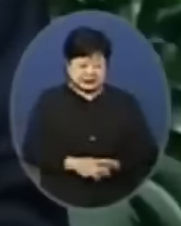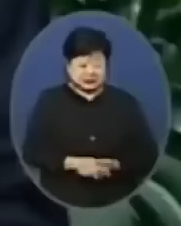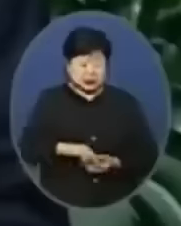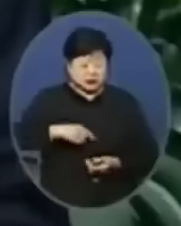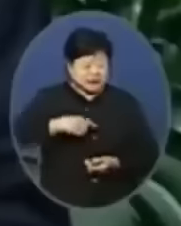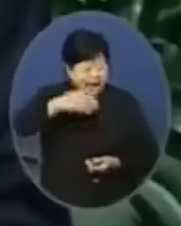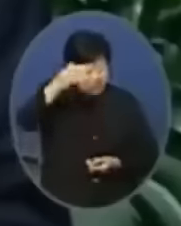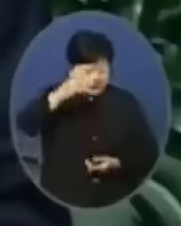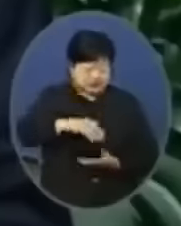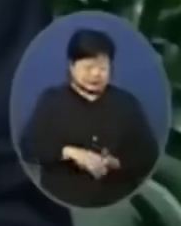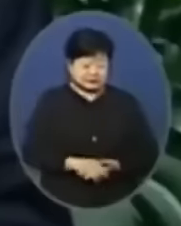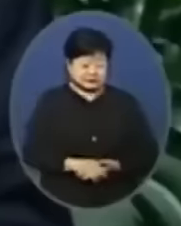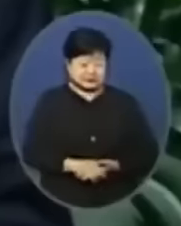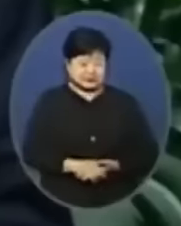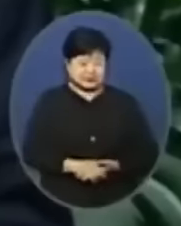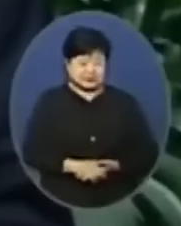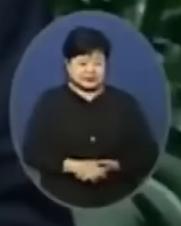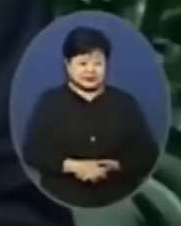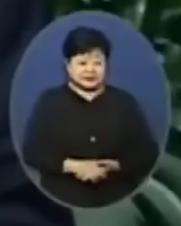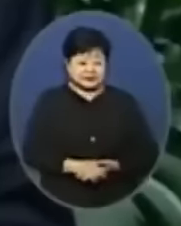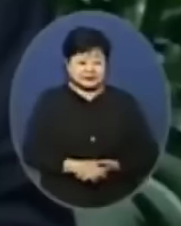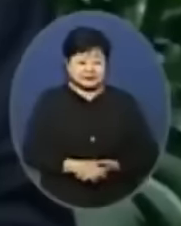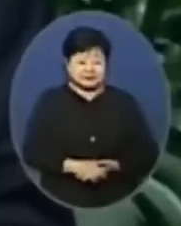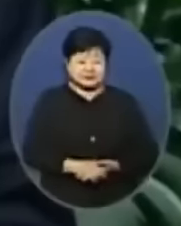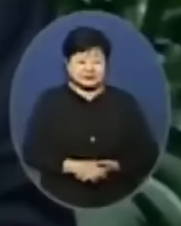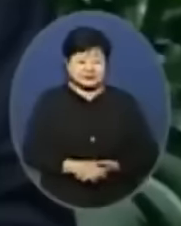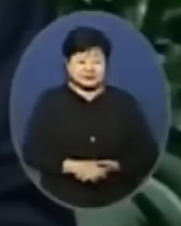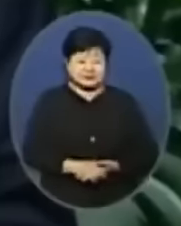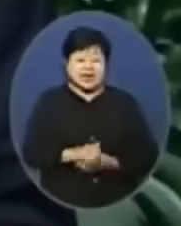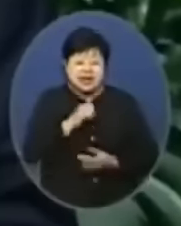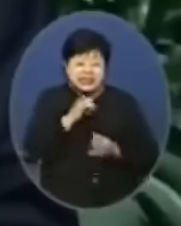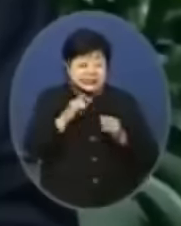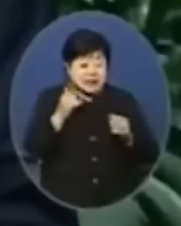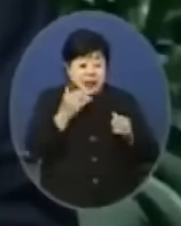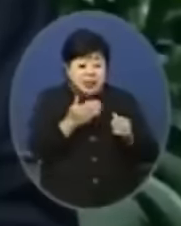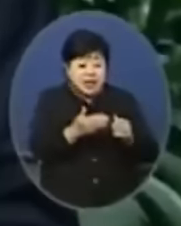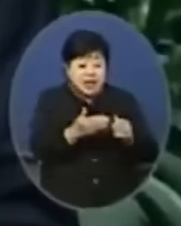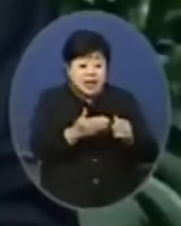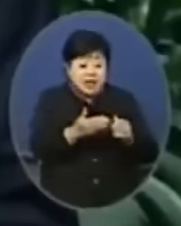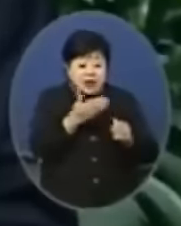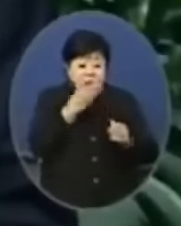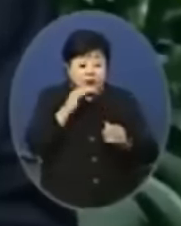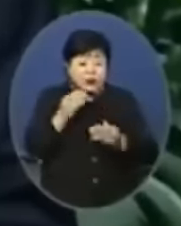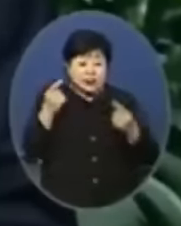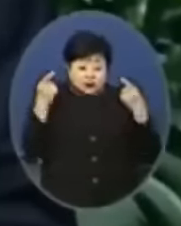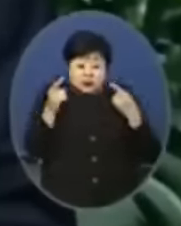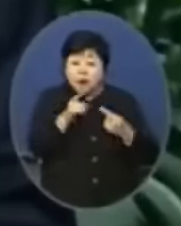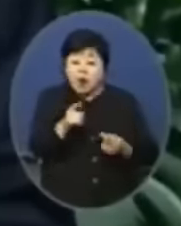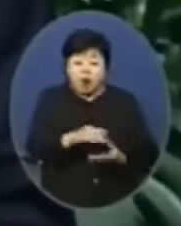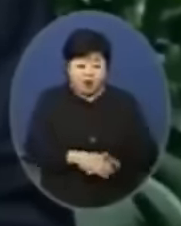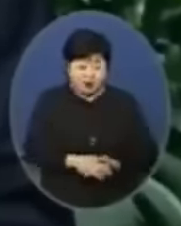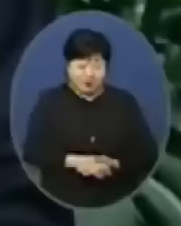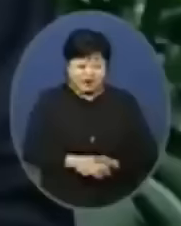나가시오. 그렇게 말할 것입니다. 가난한 자에게 복된 소식이란 뭡니까?